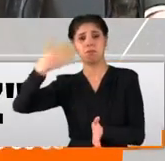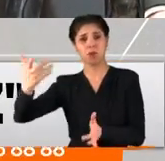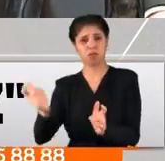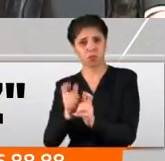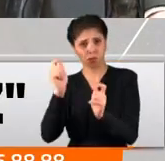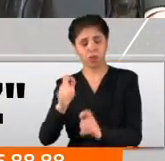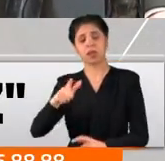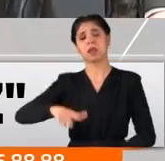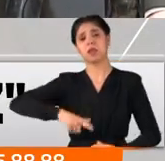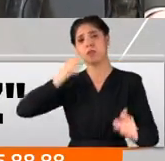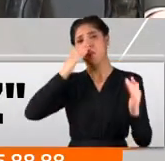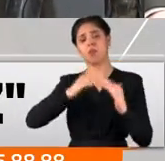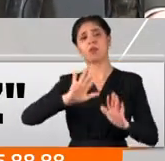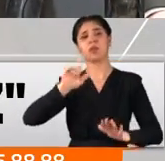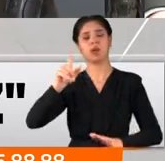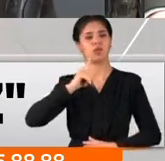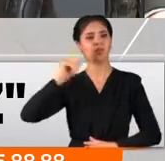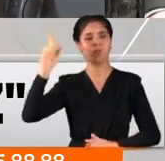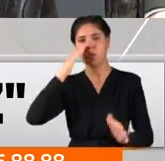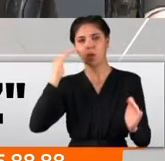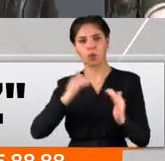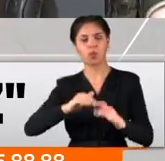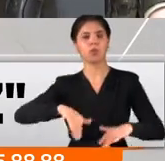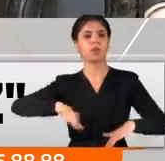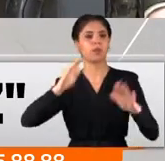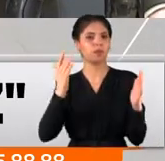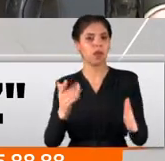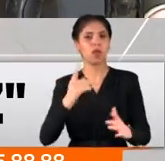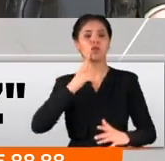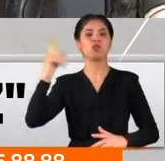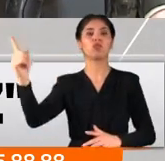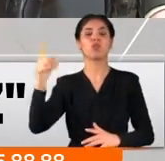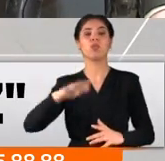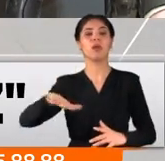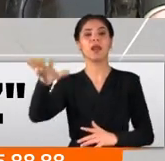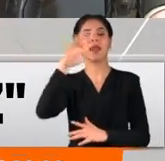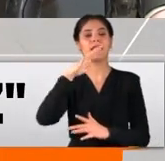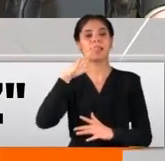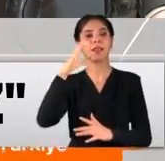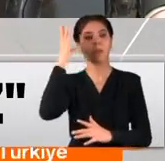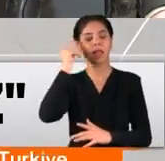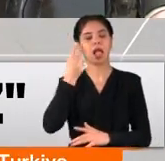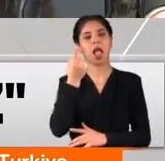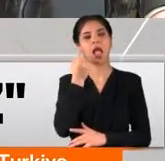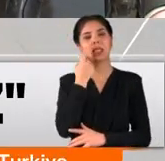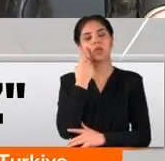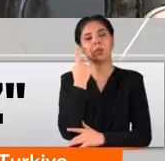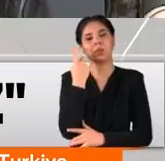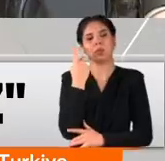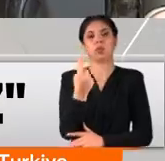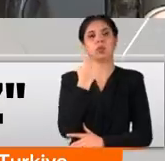İzmir'e yakışmaz, hem Cumhuriyet'e yakışmaz, hem de Cumhuriyetimizin banisi Mustafa Kemal